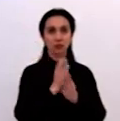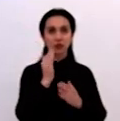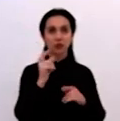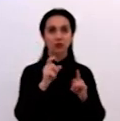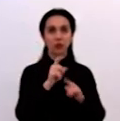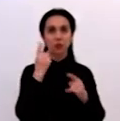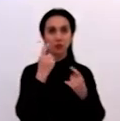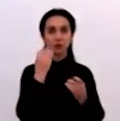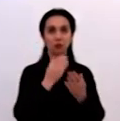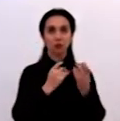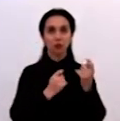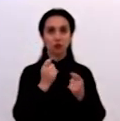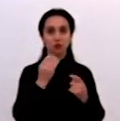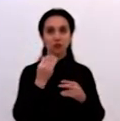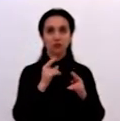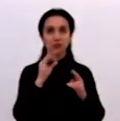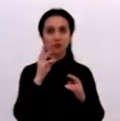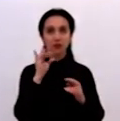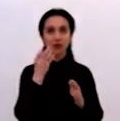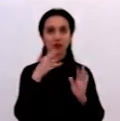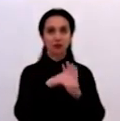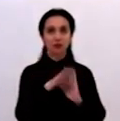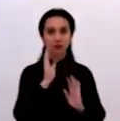ma'lumotlar bazalarini boshqarish tizimlari kirar ekan.